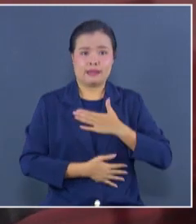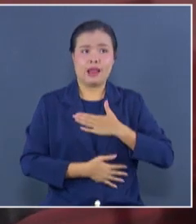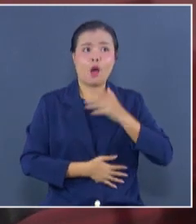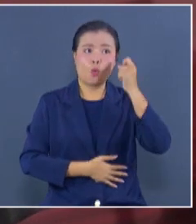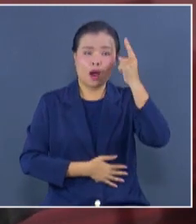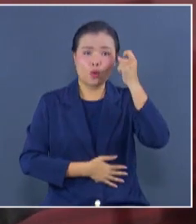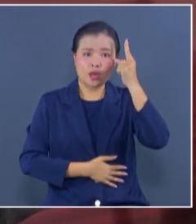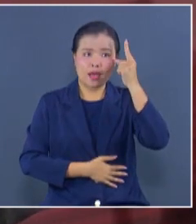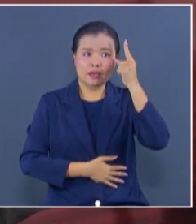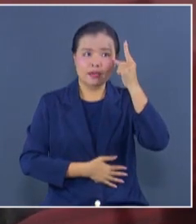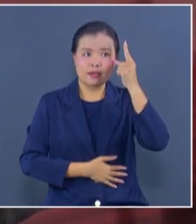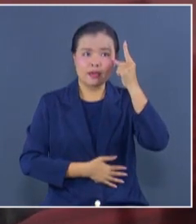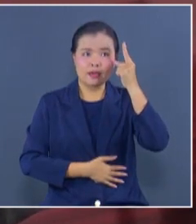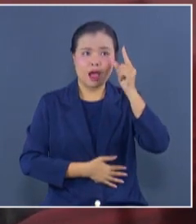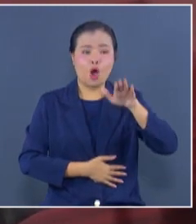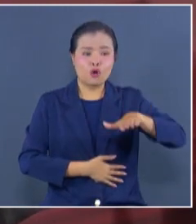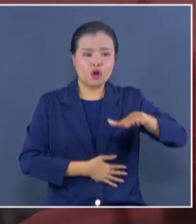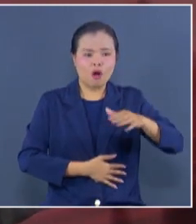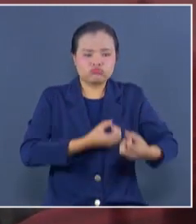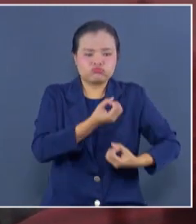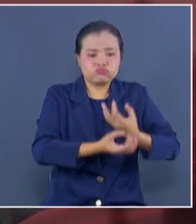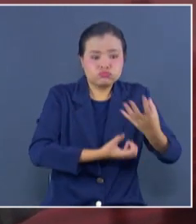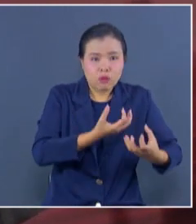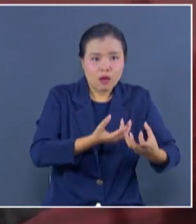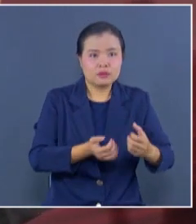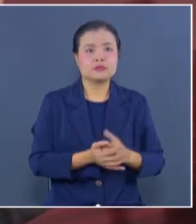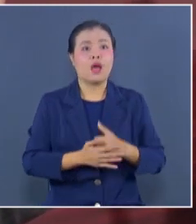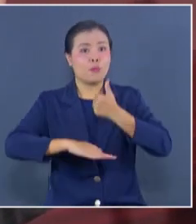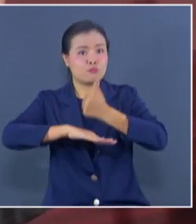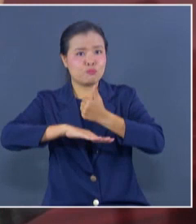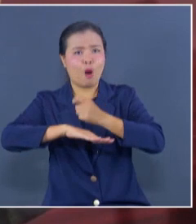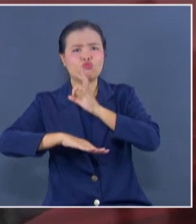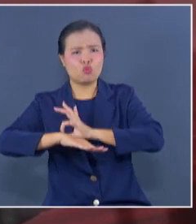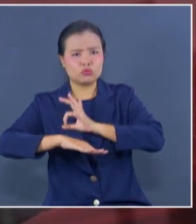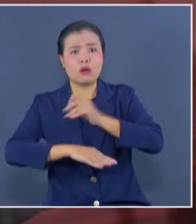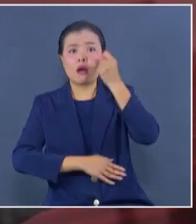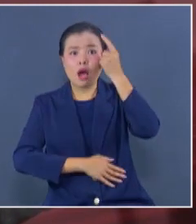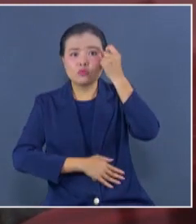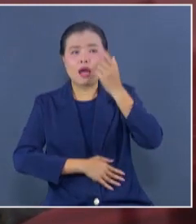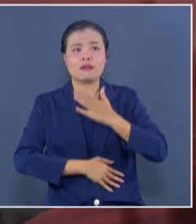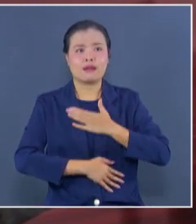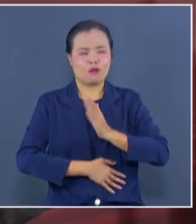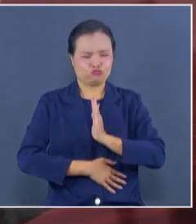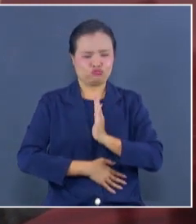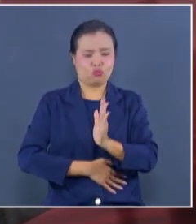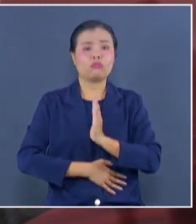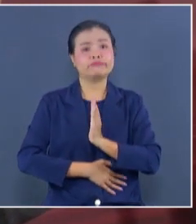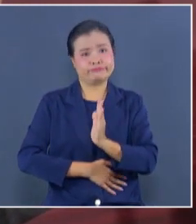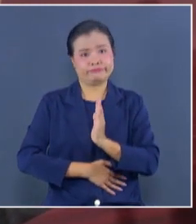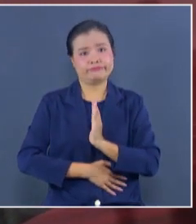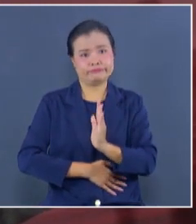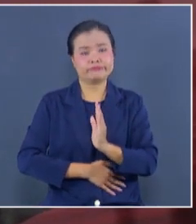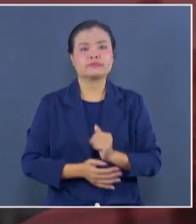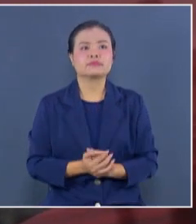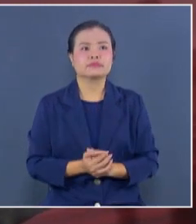ใจในความในการสื่อสารของน้องแล้วก็เข้าใจในสิ่งที่บอสรู้สึกเหมือนเราเป็นคนตรงกลางอะไรเงี้ยก็